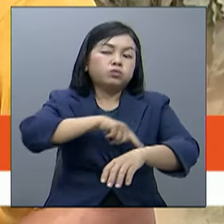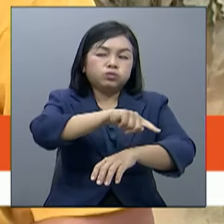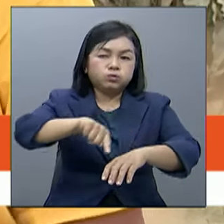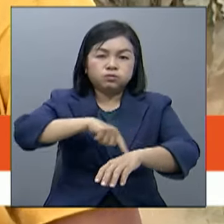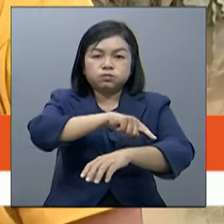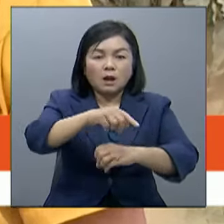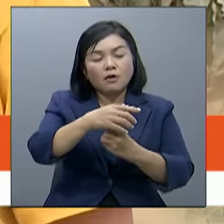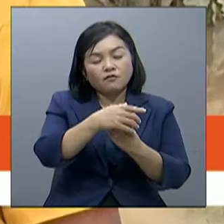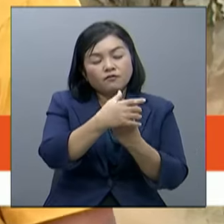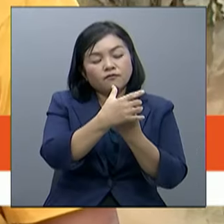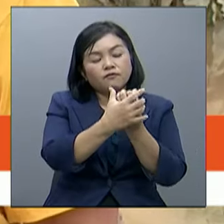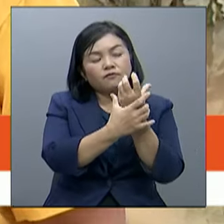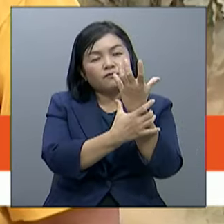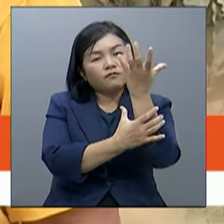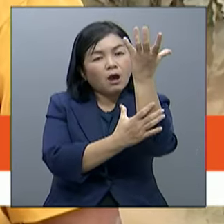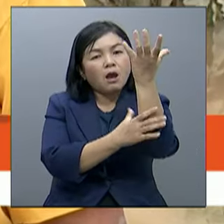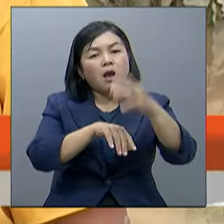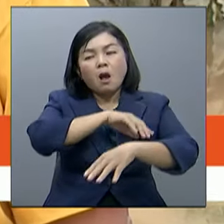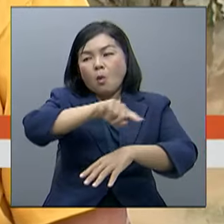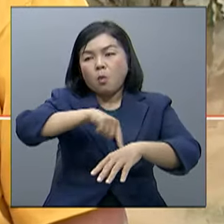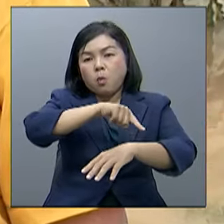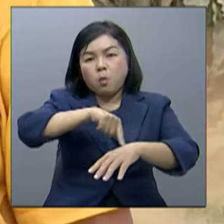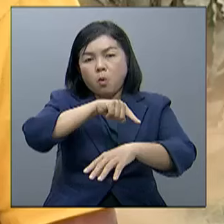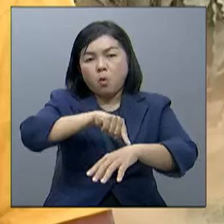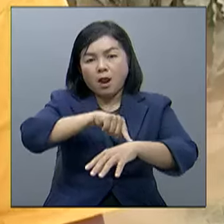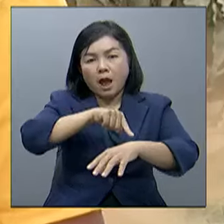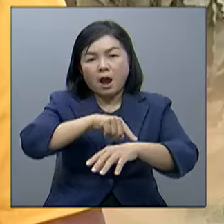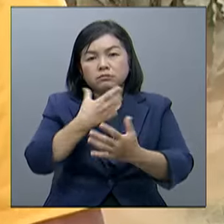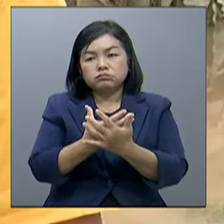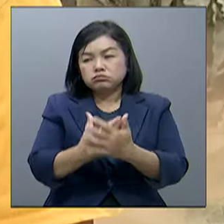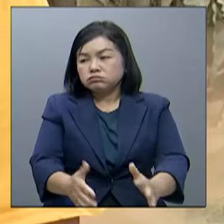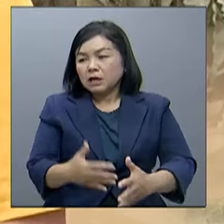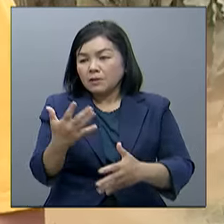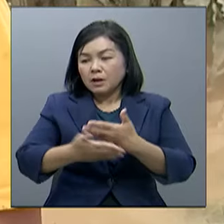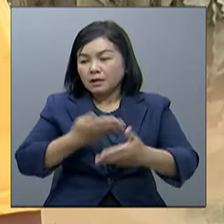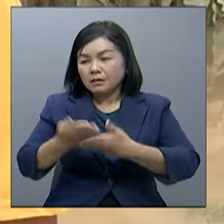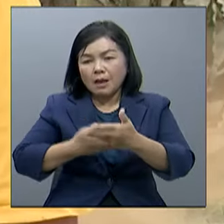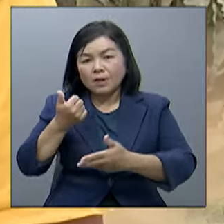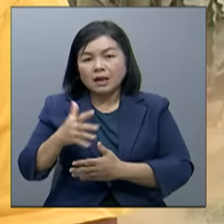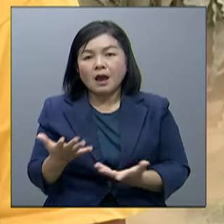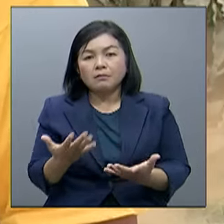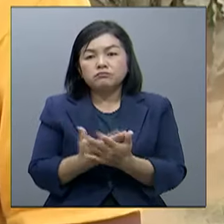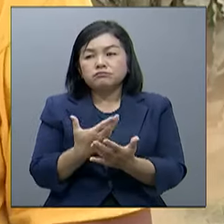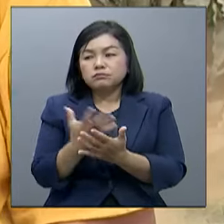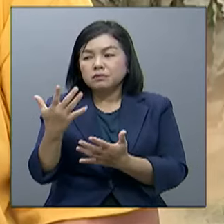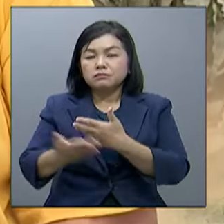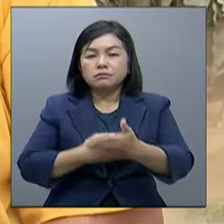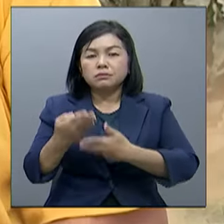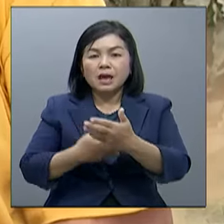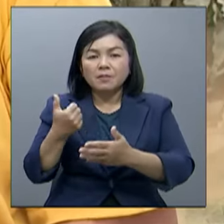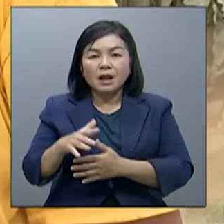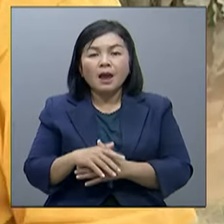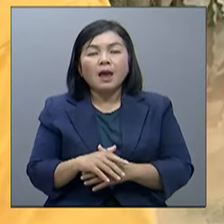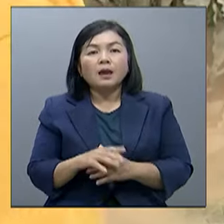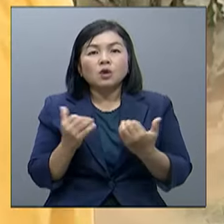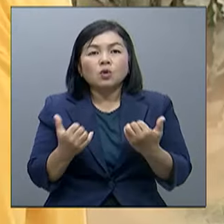กว่ามันจะโตขึ้นมาอีกก็หลายเดือนคือจะไม่มีรายได้นะไม่มีตอนนี้คือเราก็จะไม่มีรายได้ตรงนั้นแต่ถ้าถามว่า